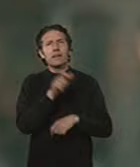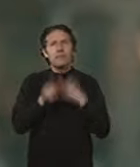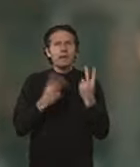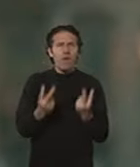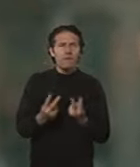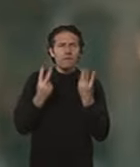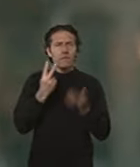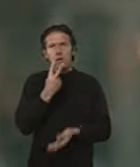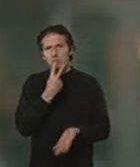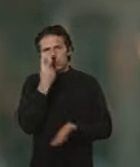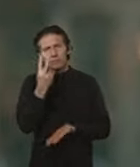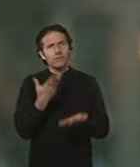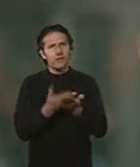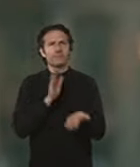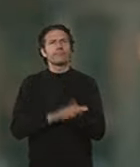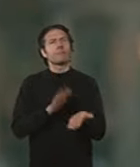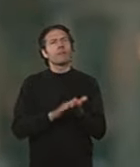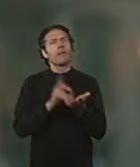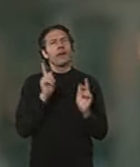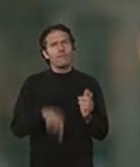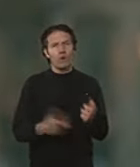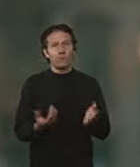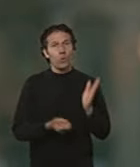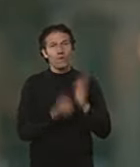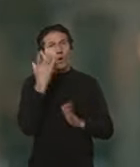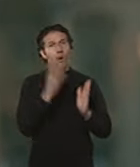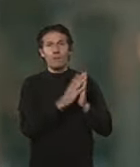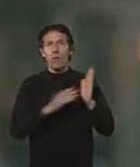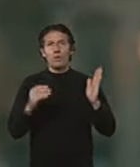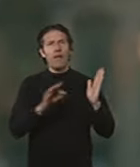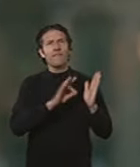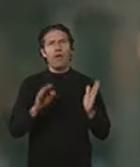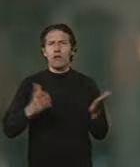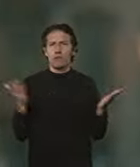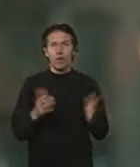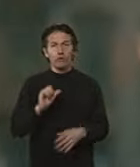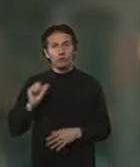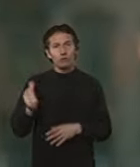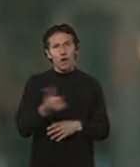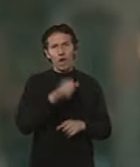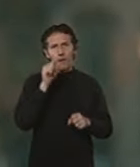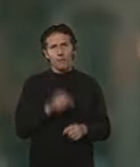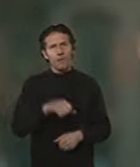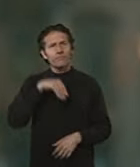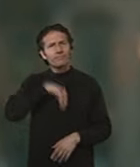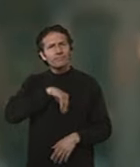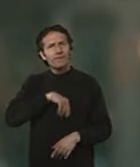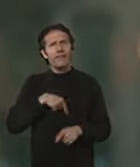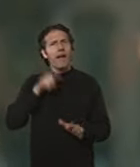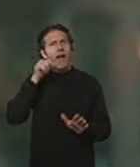seront récompensés je veux un nouveau modèle français où chacun pourra conserver assez du fruit de ses